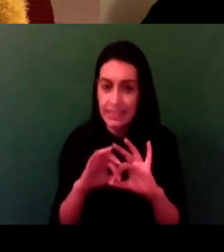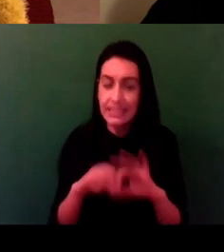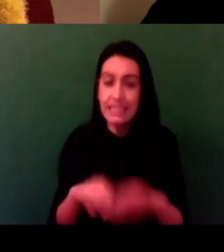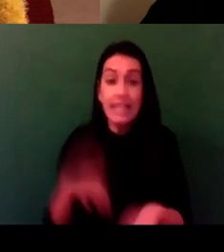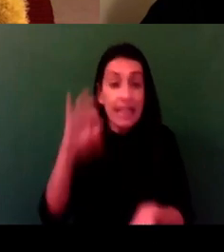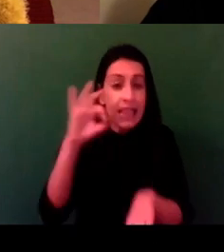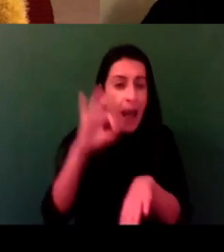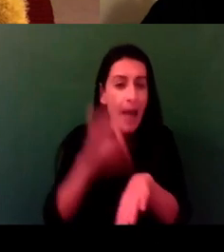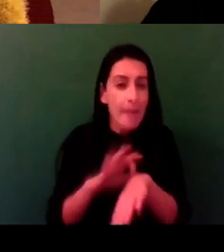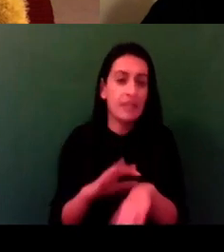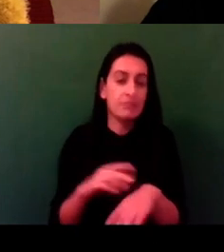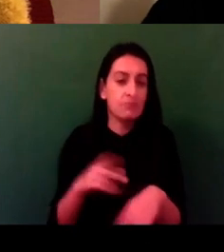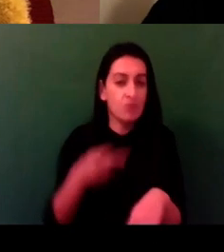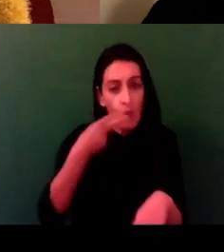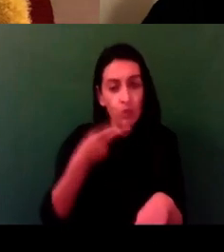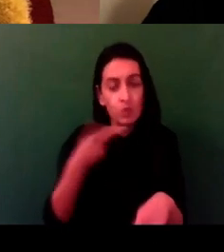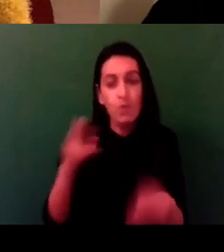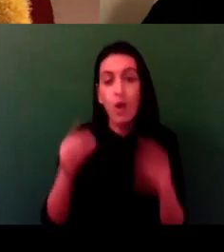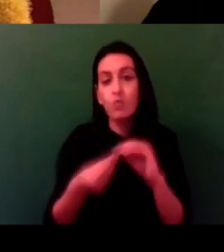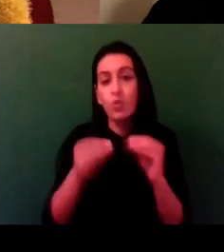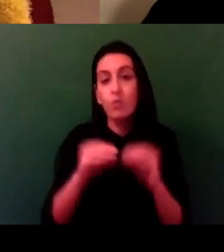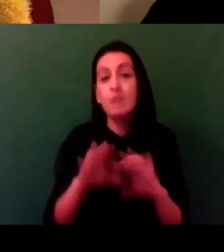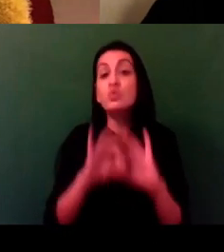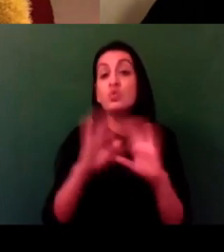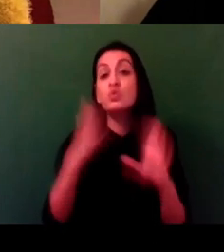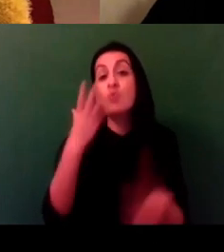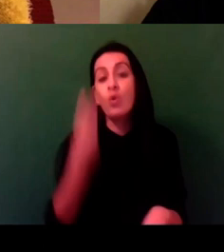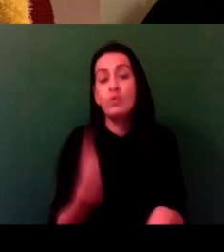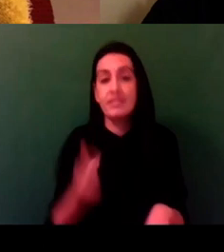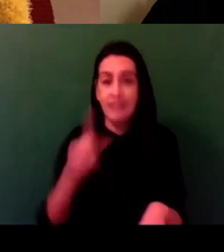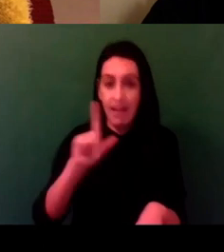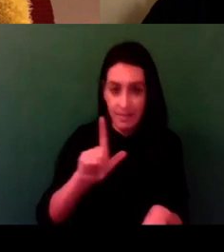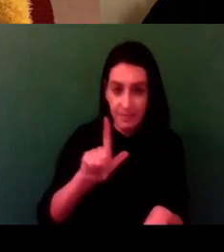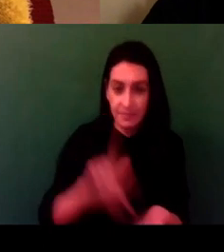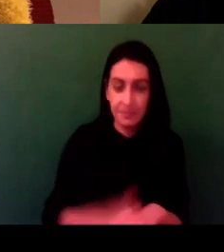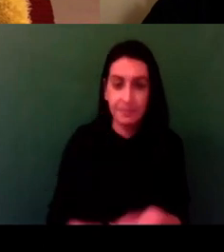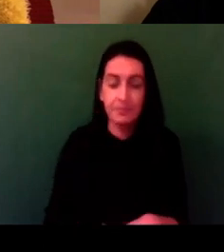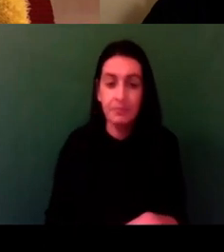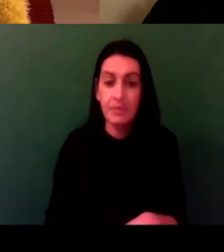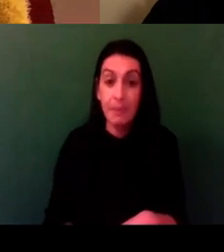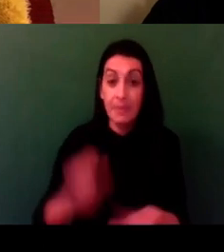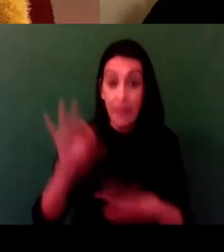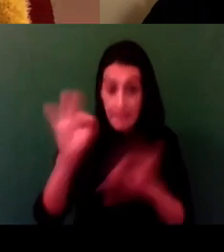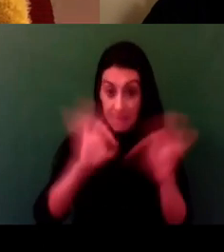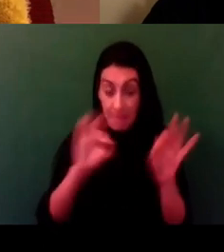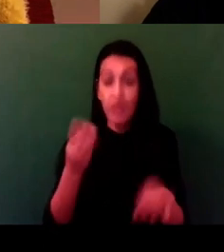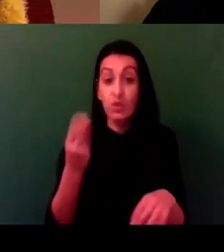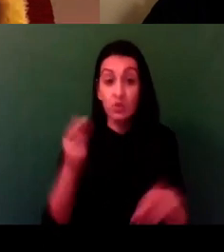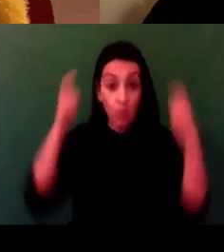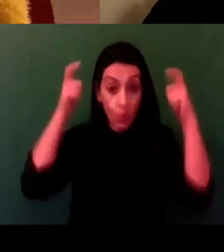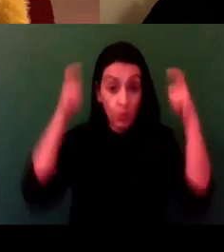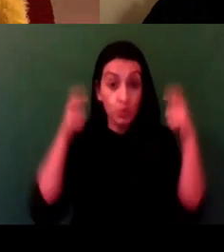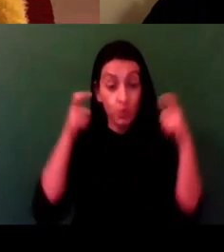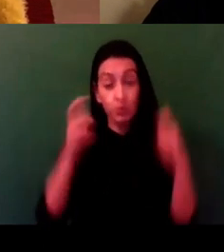ertelemek bizim sorumluluğumuz olamaz yani. Biz burada çok ciddi bir sorumluluk altındayız ve bu üstümüzdeki yükü, bu edinmiş